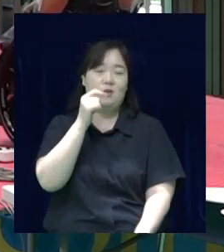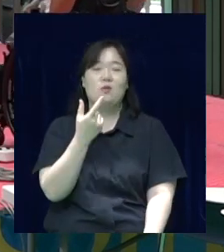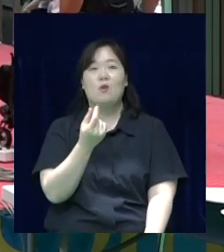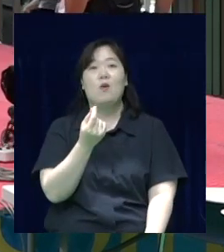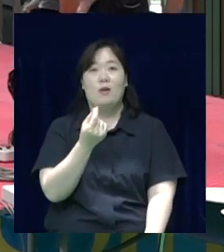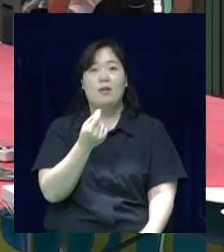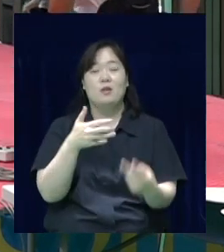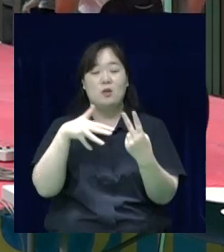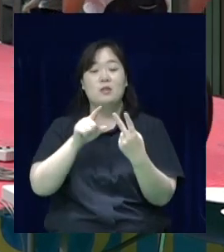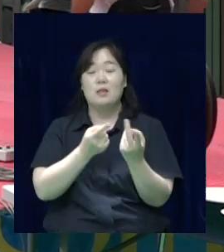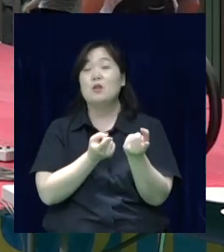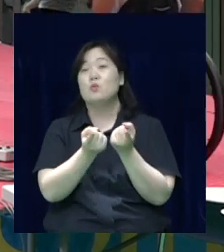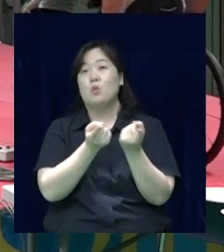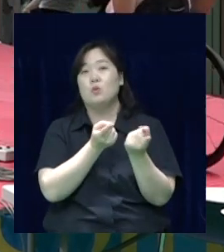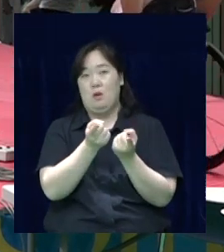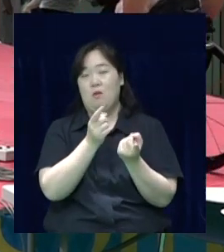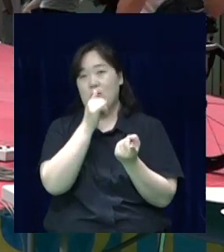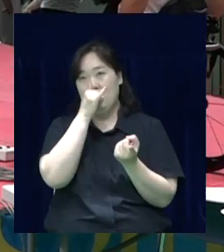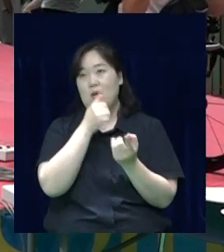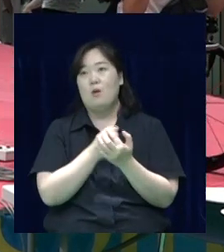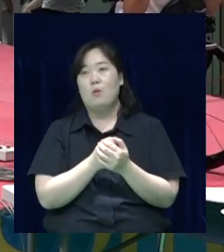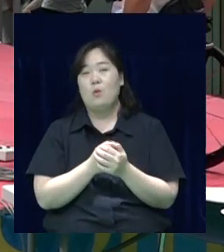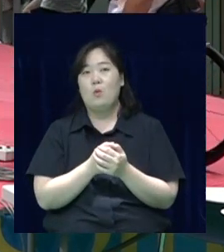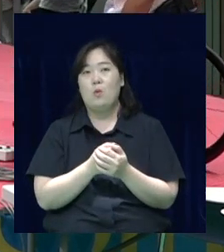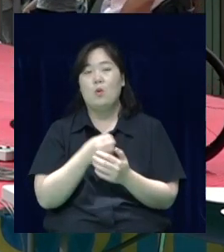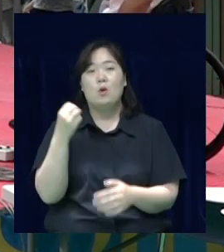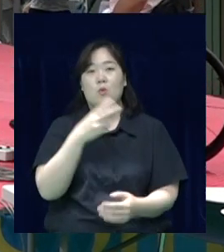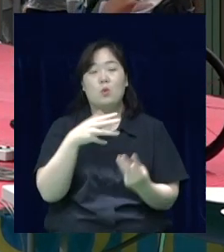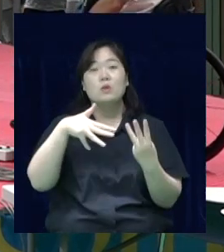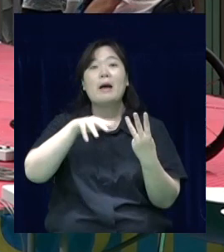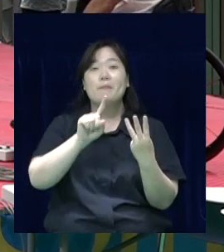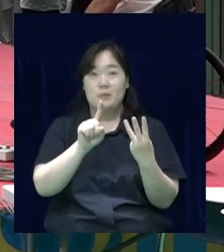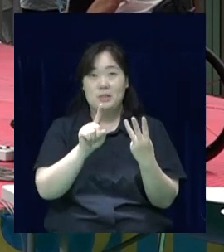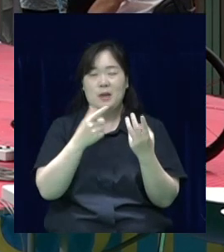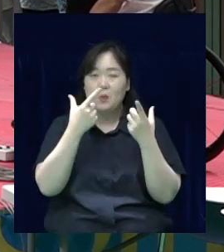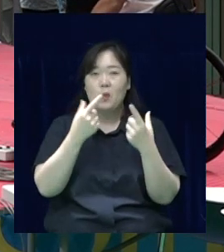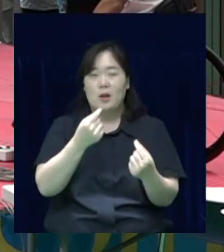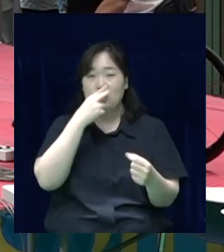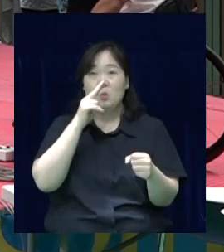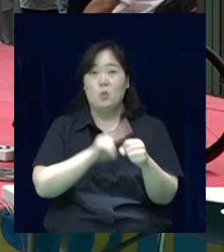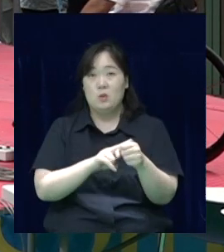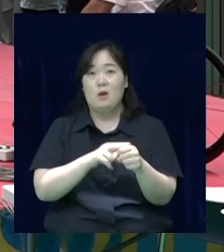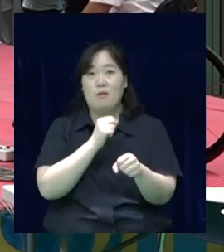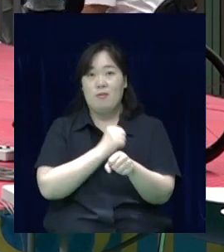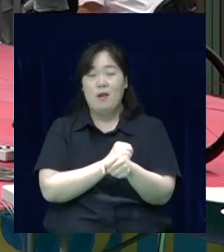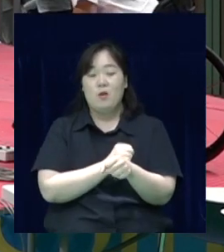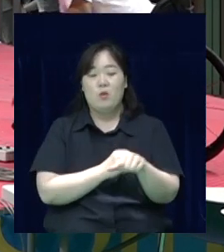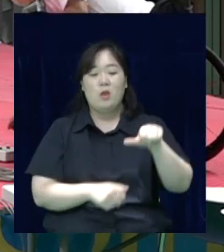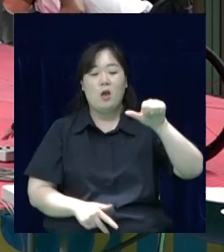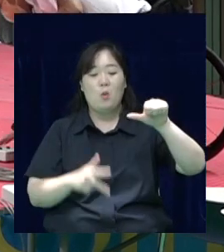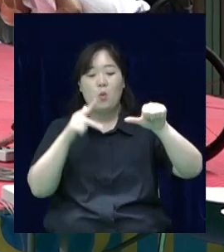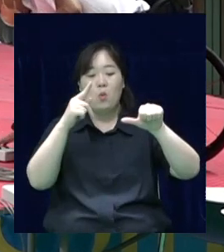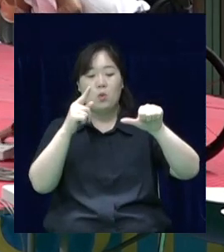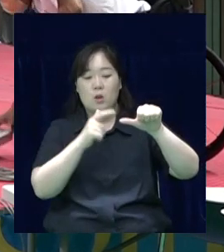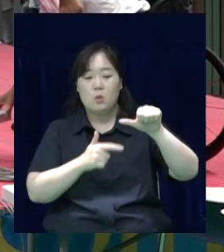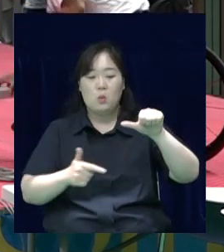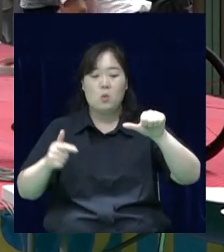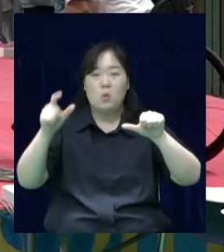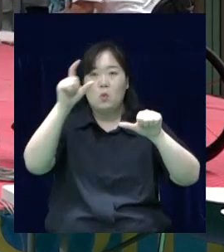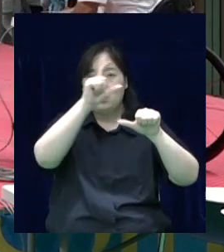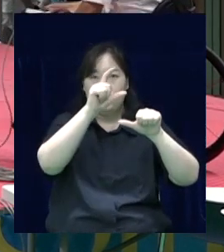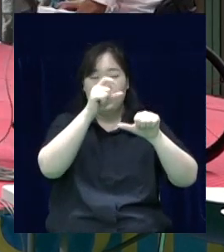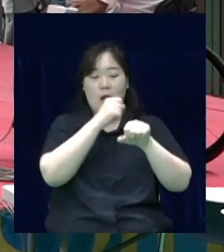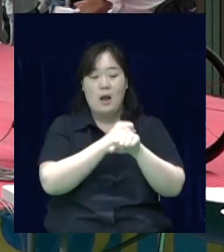있었고요. 자, 이제 잠시 후에 또 이동명 선수의 3차 시도도 예. 이어지겠는데 일단 5kg 중량을 늘린